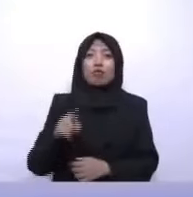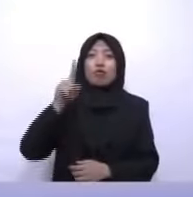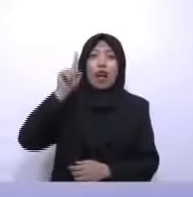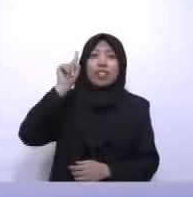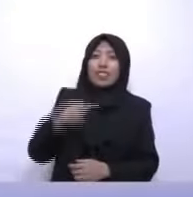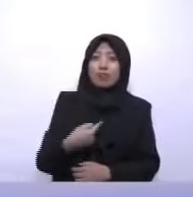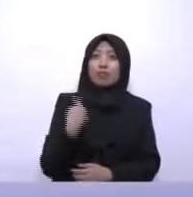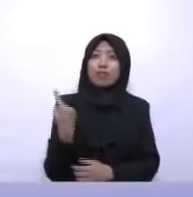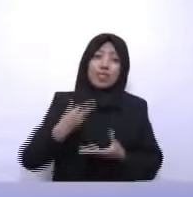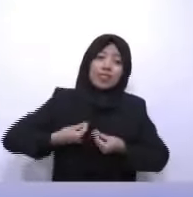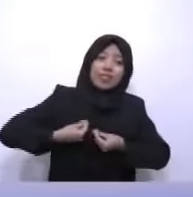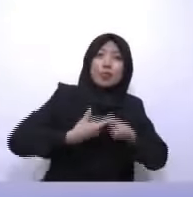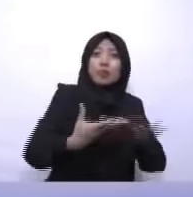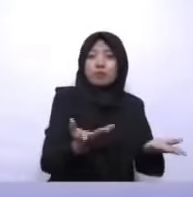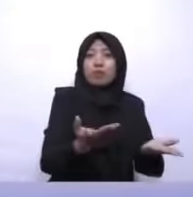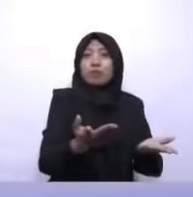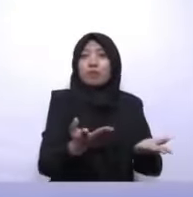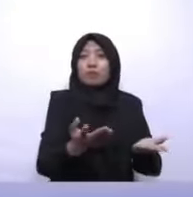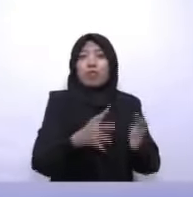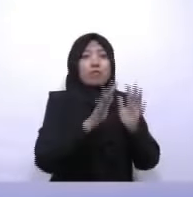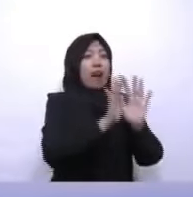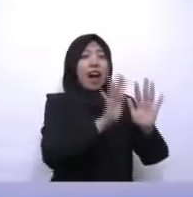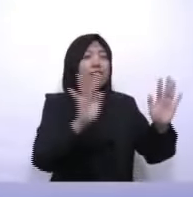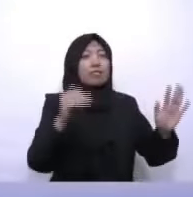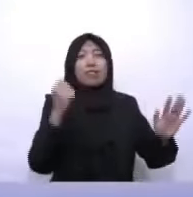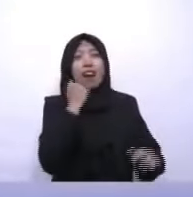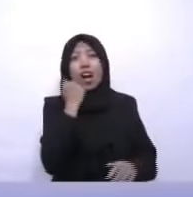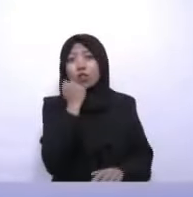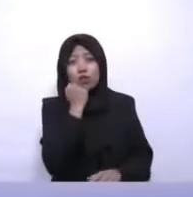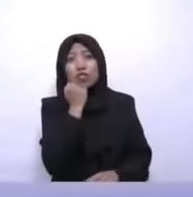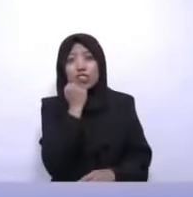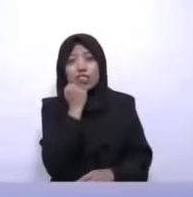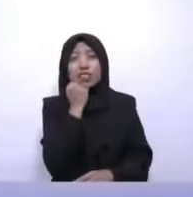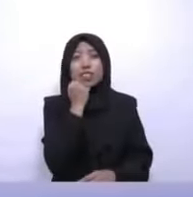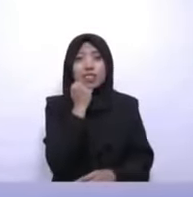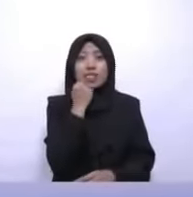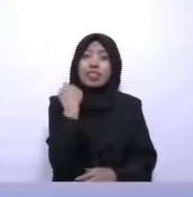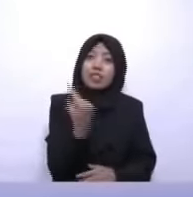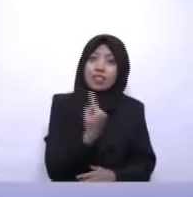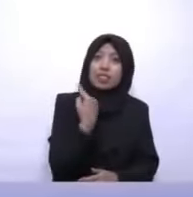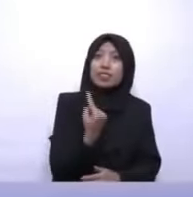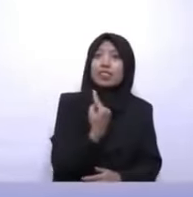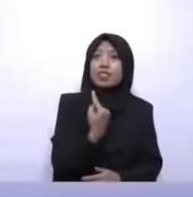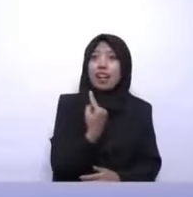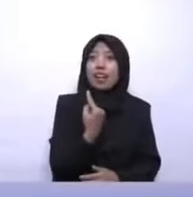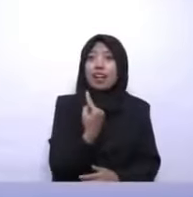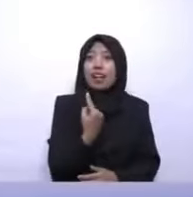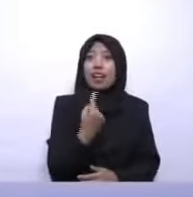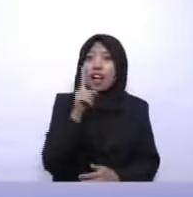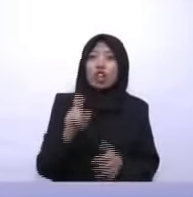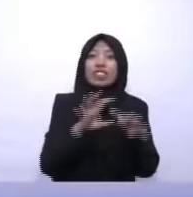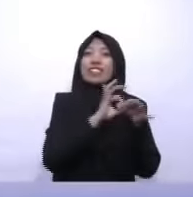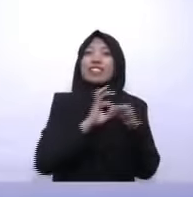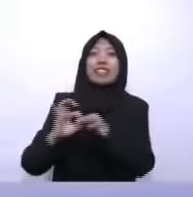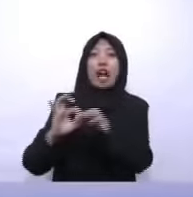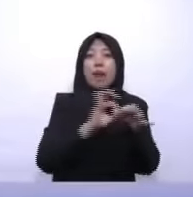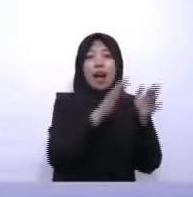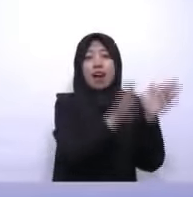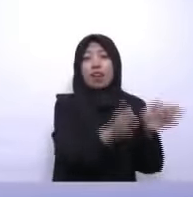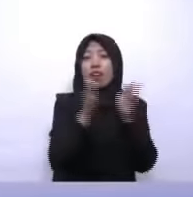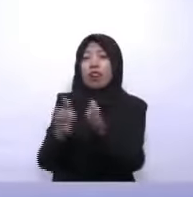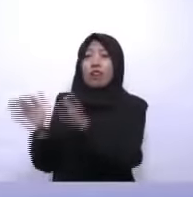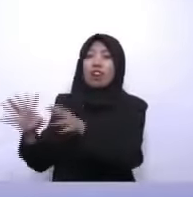kita berikan kepada rakyat kita. Begitu banyak orang yang nganggur di sini. Jadi itulah kita bisa, asal kita ada kerjasama lintas sektor yang